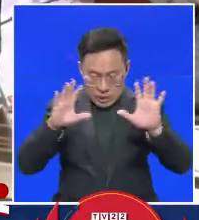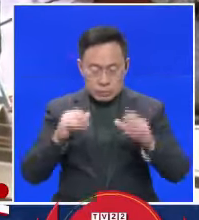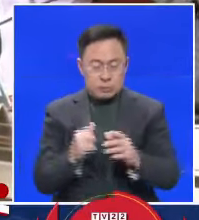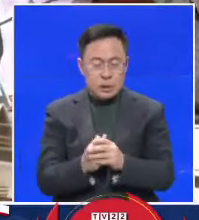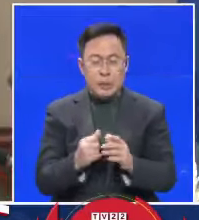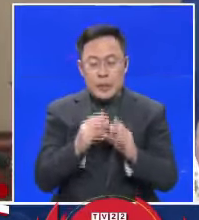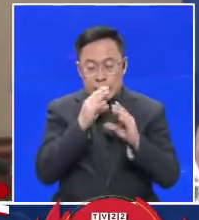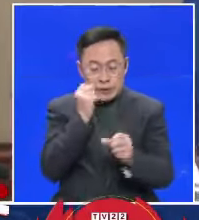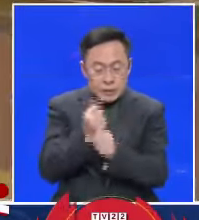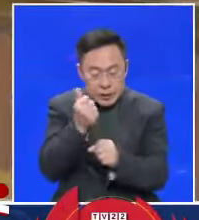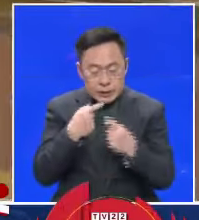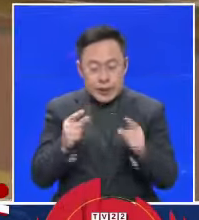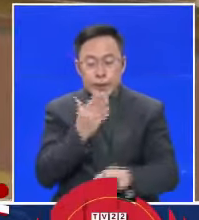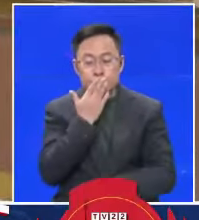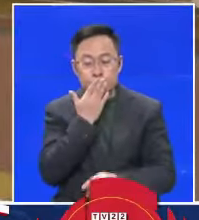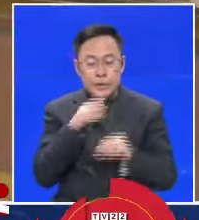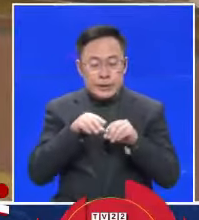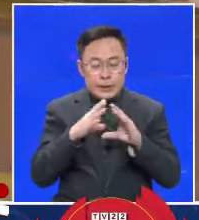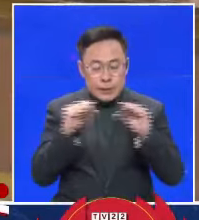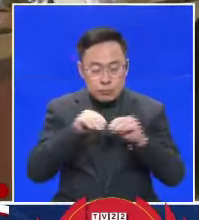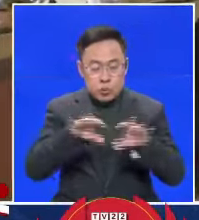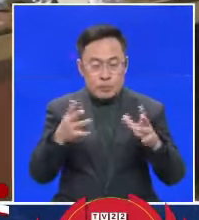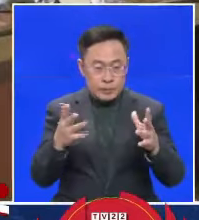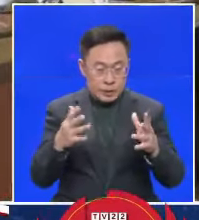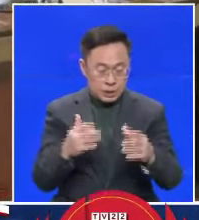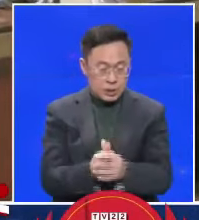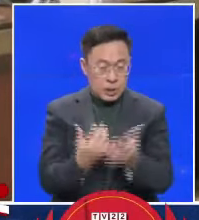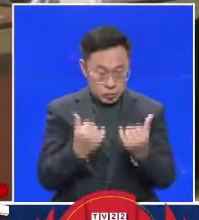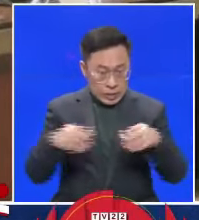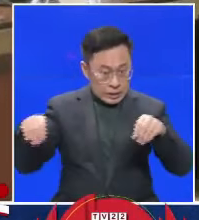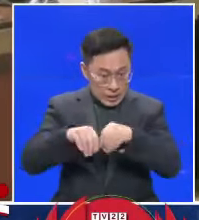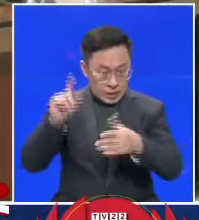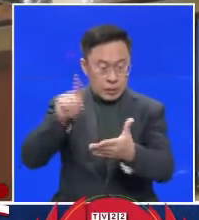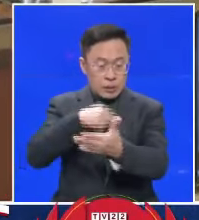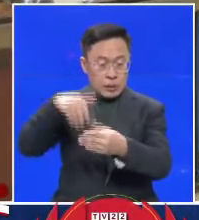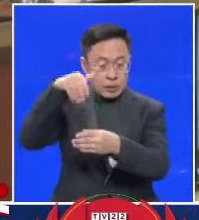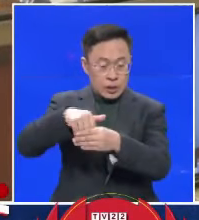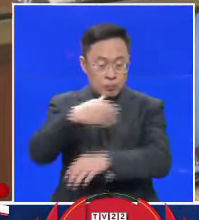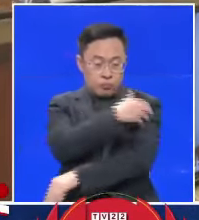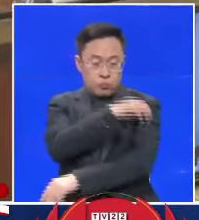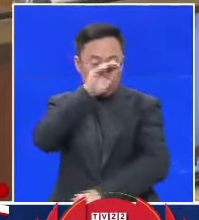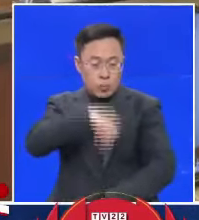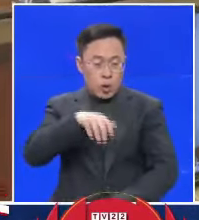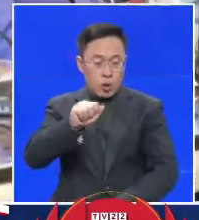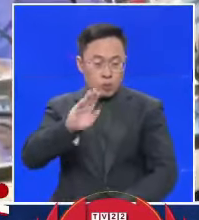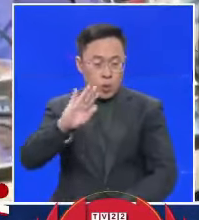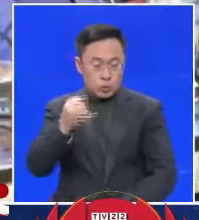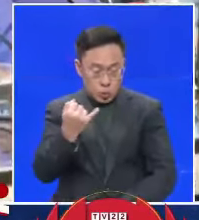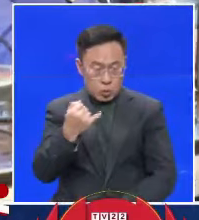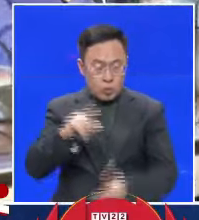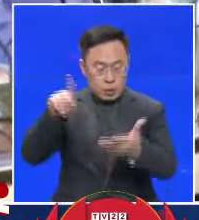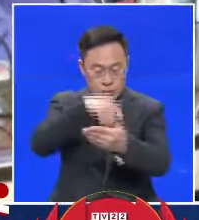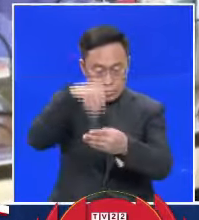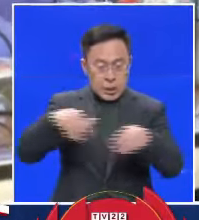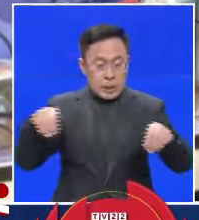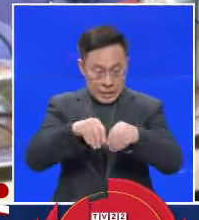ะฮะแล้วสุดท้ายอย่าลืมว่าอบจ. เลือกแล้ว เลือกตั้งเนี่ยเข้ามากันแล้วมันหลีกเลี่ยงไม่ได้หรอกครับเลือกตั้งท้องถิ่น